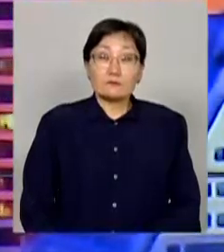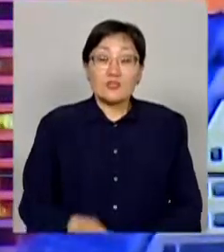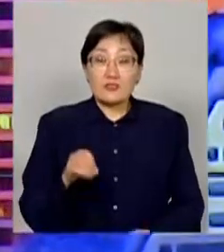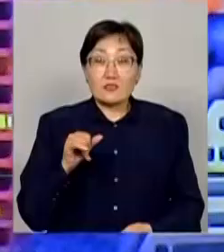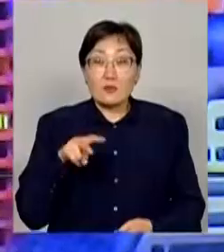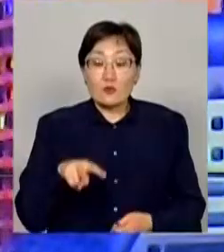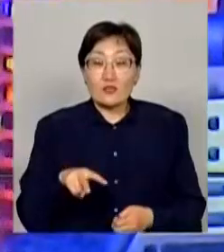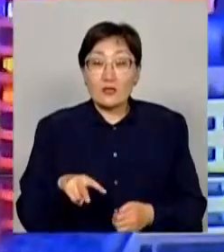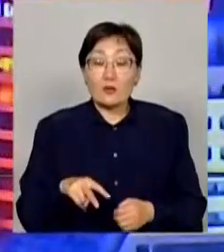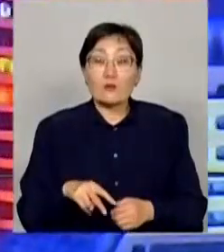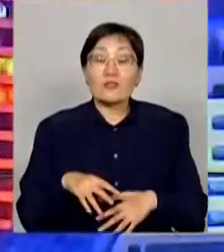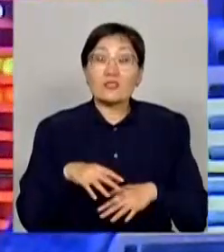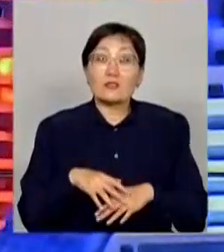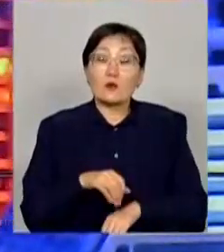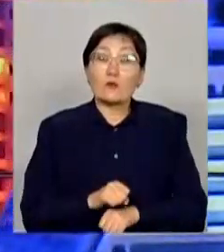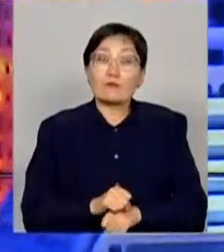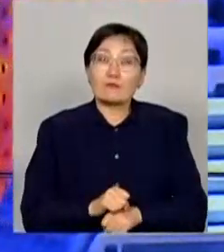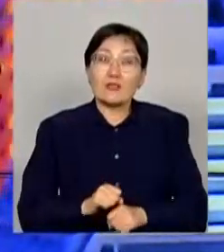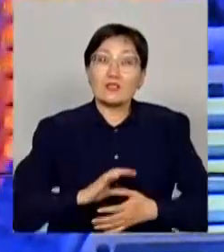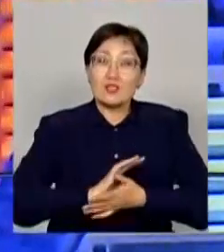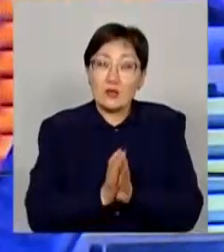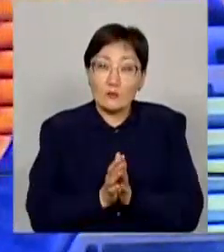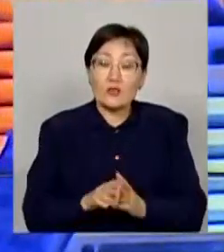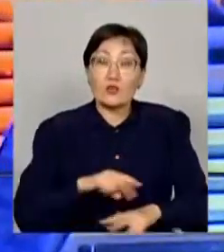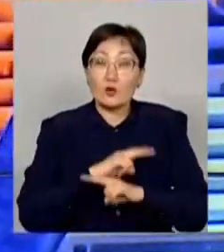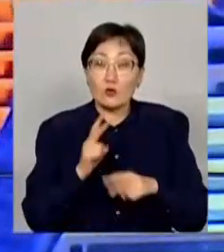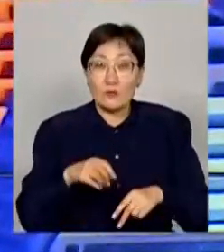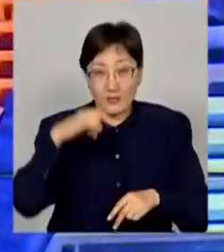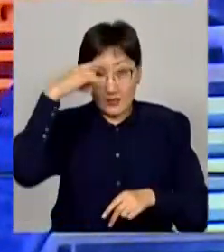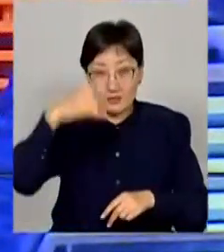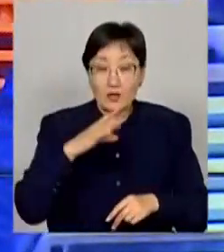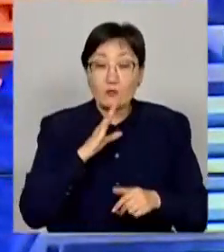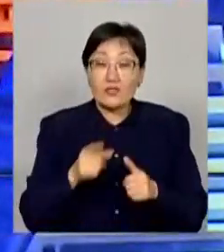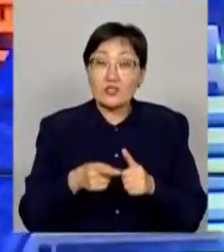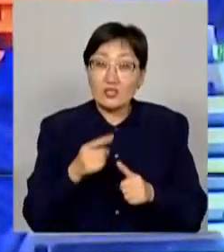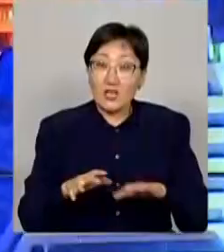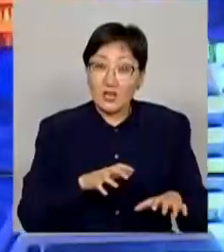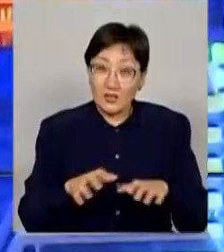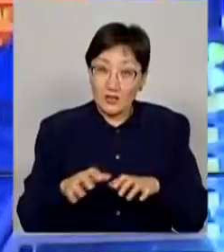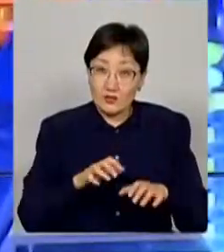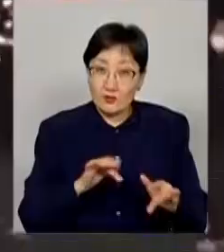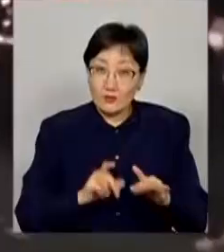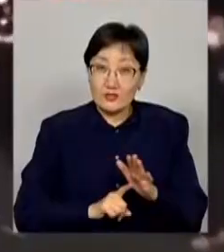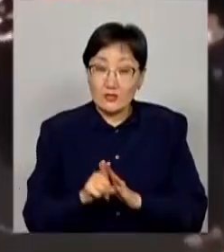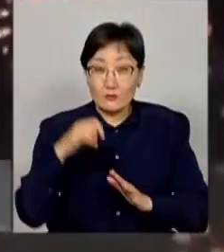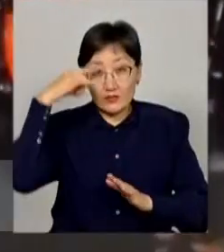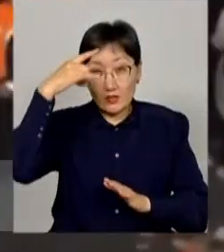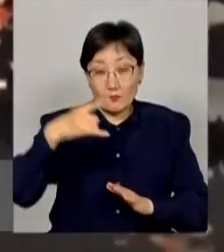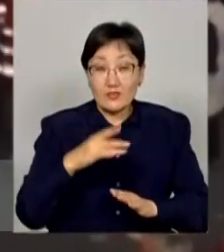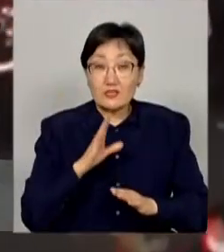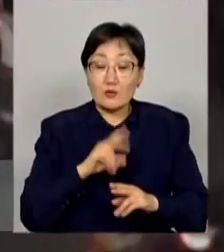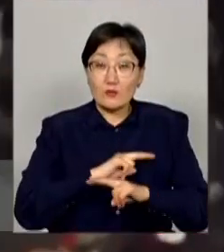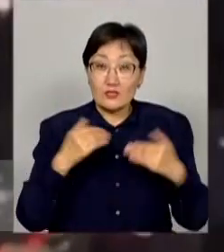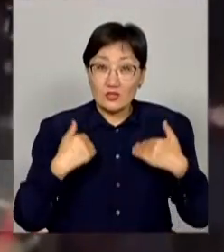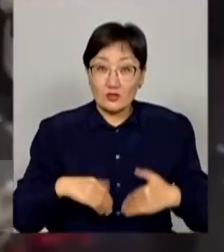Сеулдегі қарбалас кезінде қаза тапқан отандасымыздың атын жамылы балаяқтардың ақша жасағаны белгілі болды. Олар Қазақстан азаматының